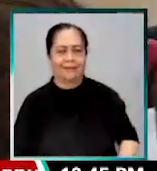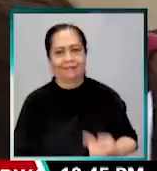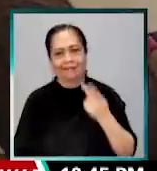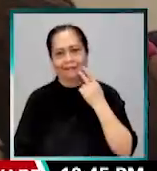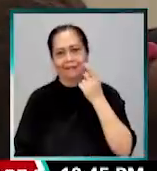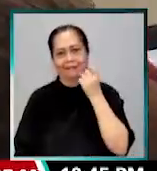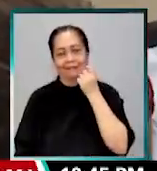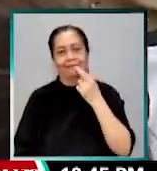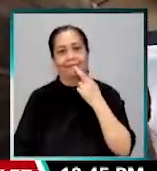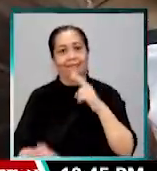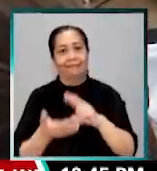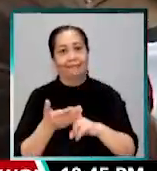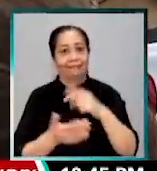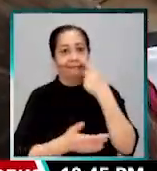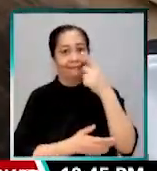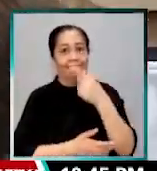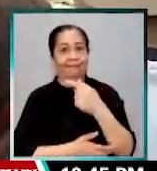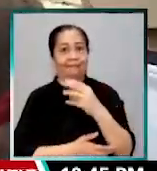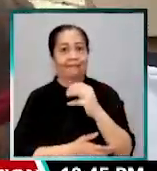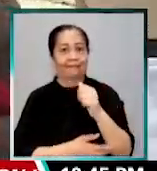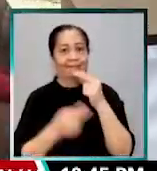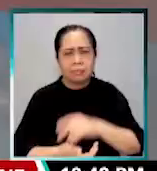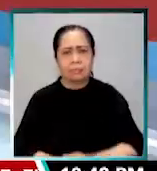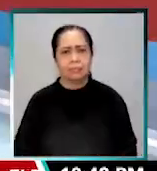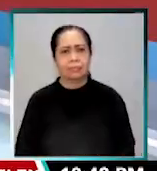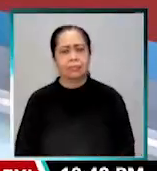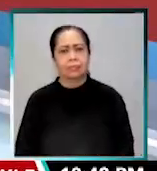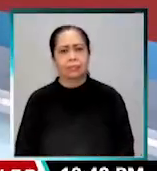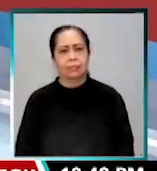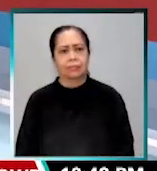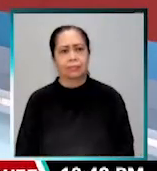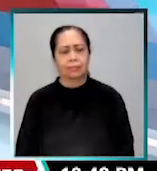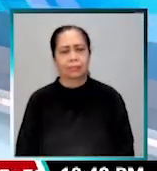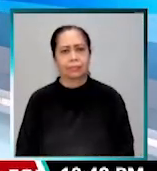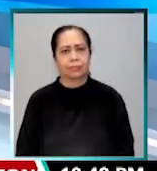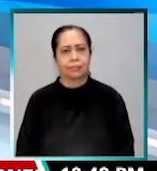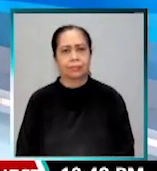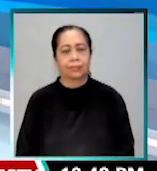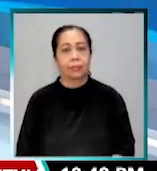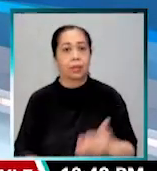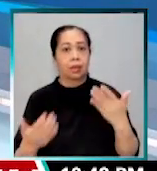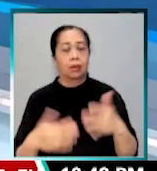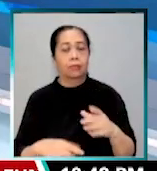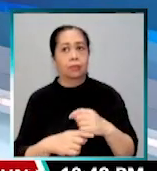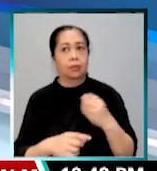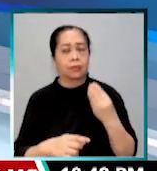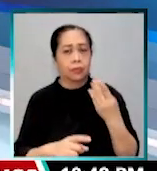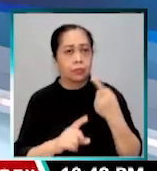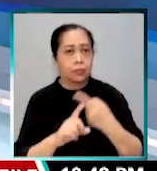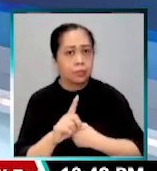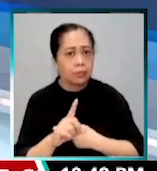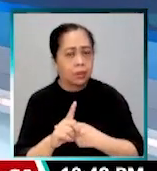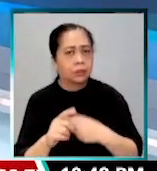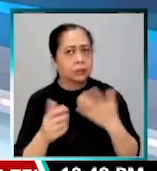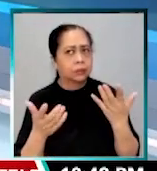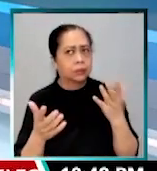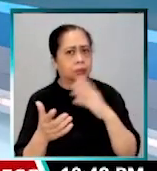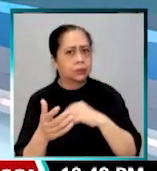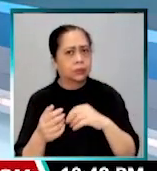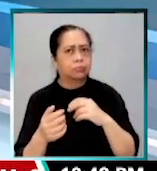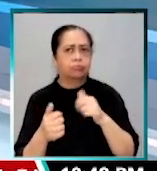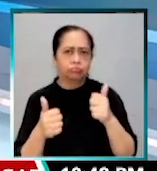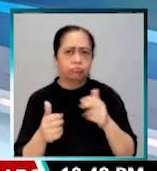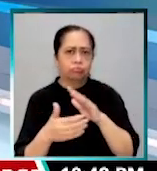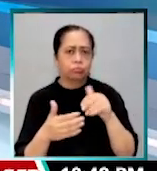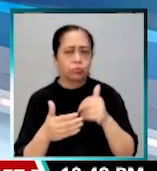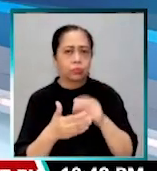nagbabalita para sa GMA Integrated News. Matapos ang ilang buwang espekulasyon, tila all is well naman sa